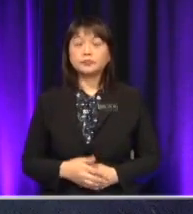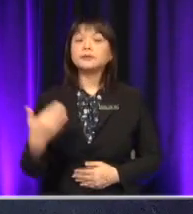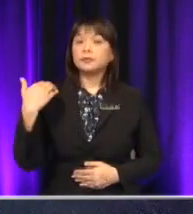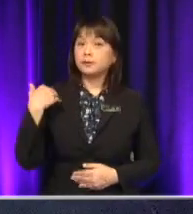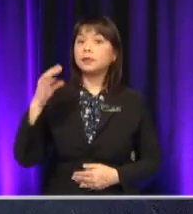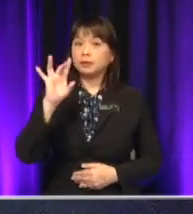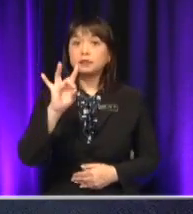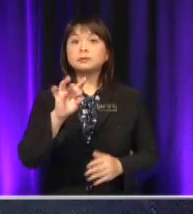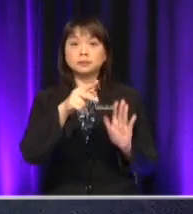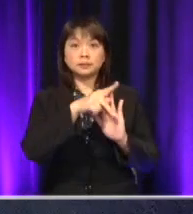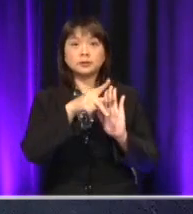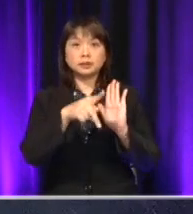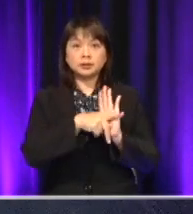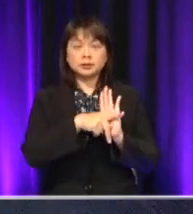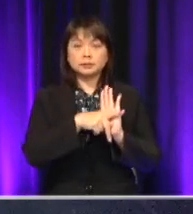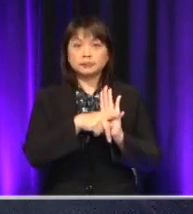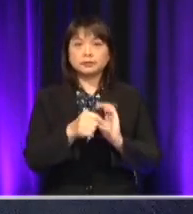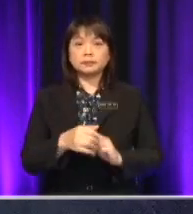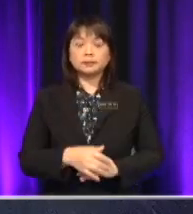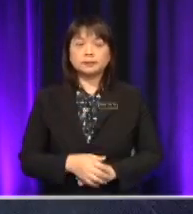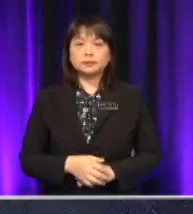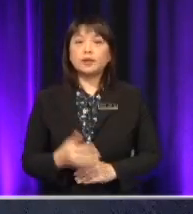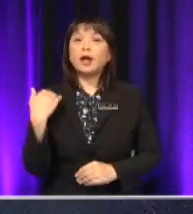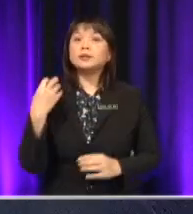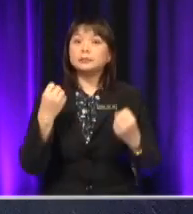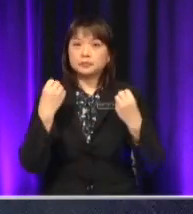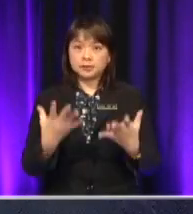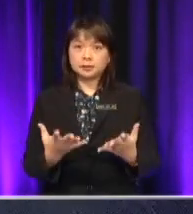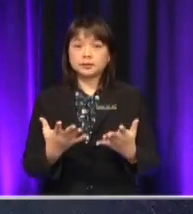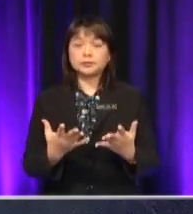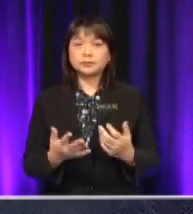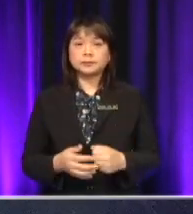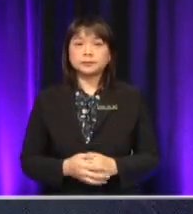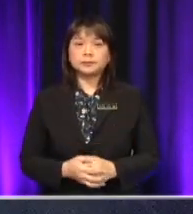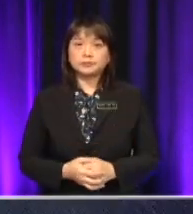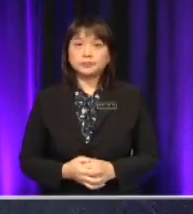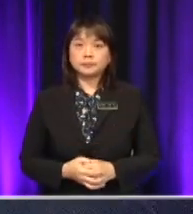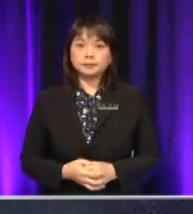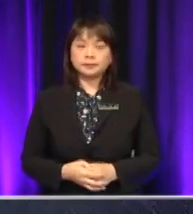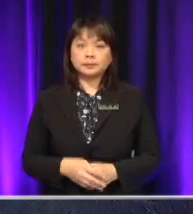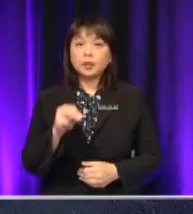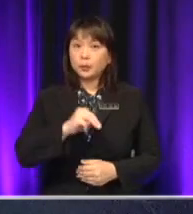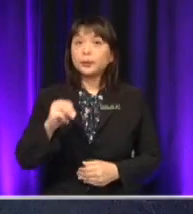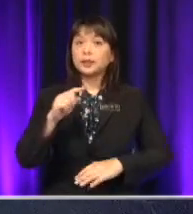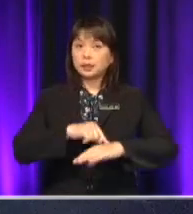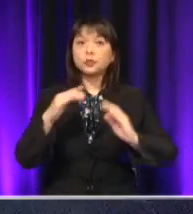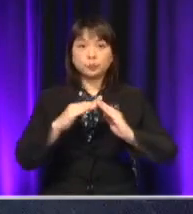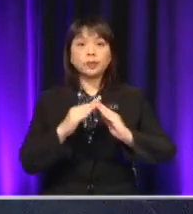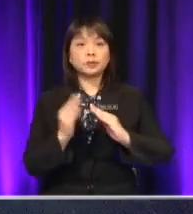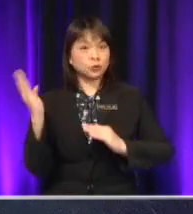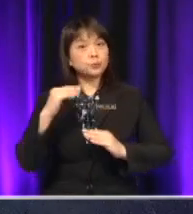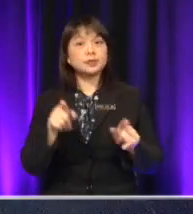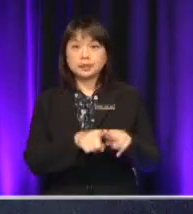peraturan, Cikgu. Ya, betul. Ini peraturan asas sajalah. Sebenarnya ada banyak, tapi ini yang asas. Ini yang asas. Baiklah, murid-murid di rumah pun jom sama-sama kita